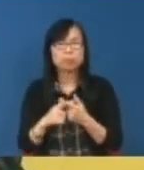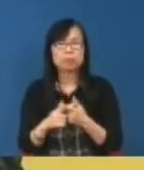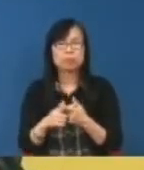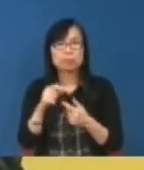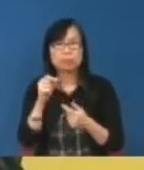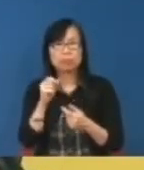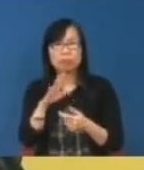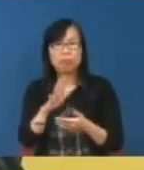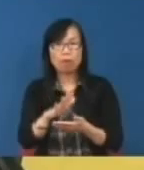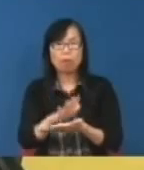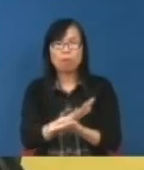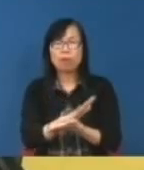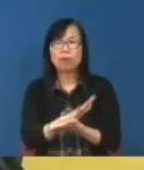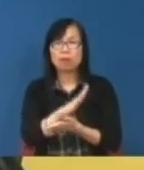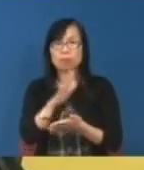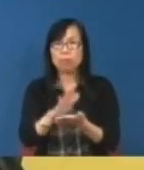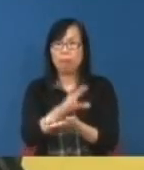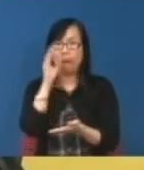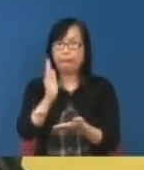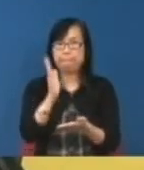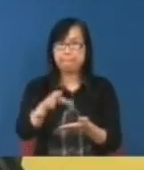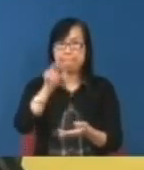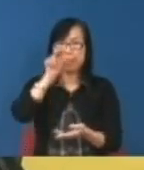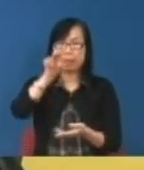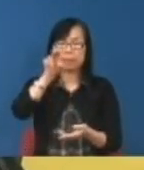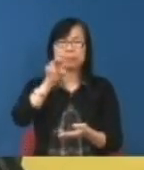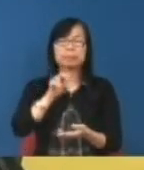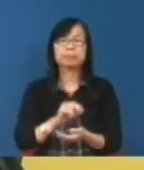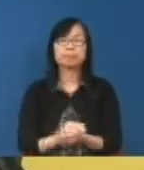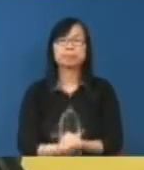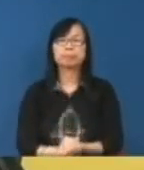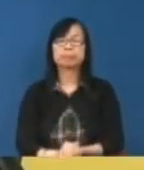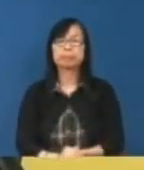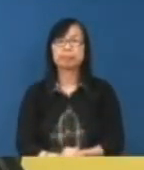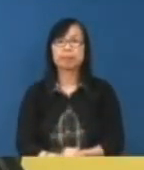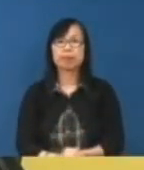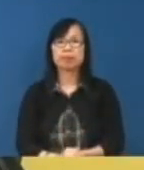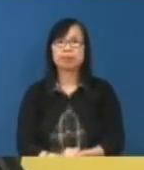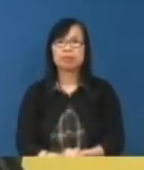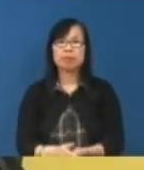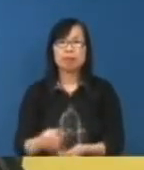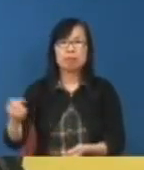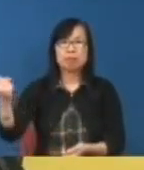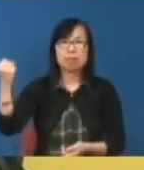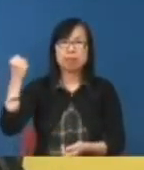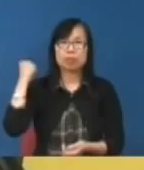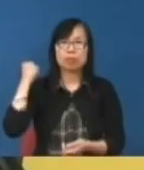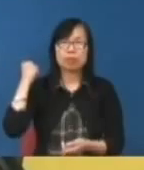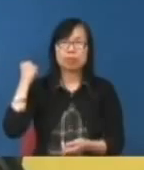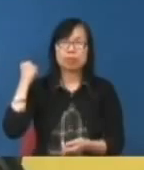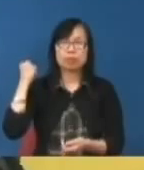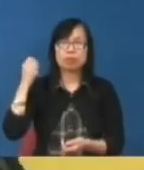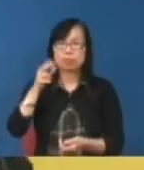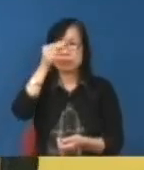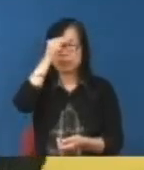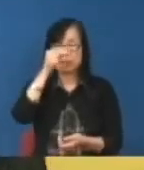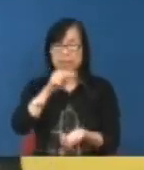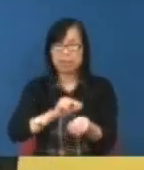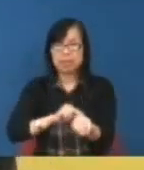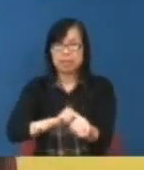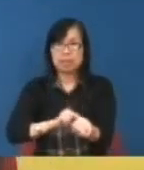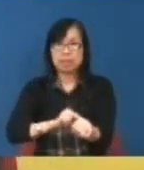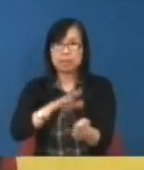即係攞咗500億出嚟做呢、這、一個強制醫療保險的基金，咁而家擺到而家